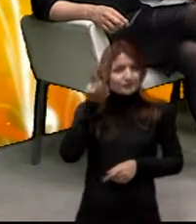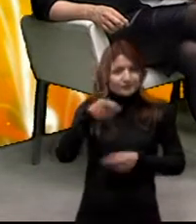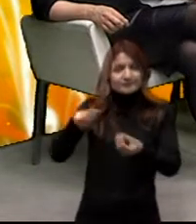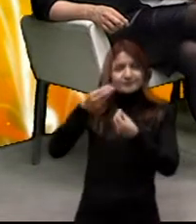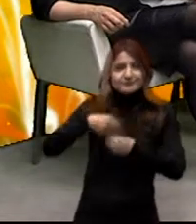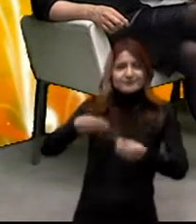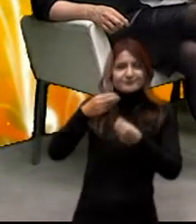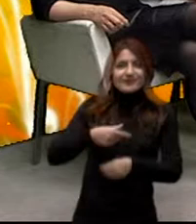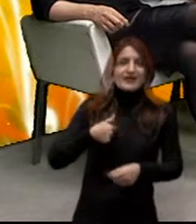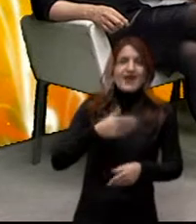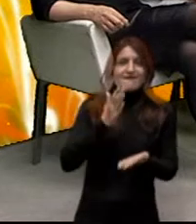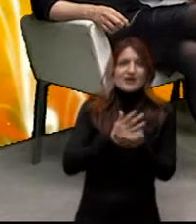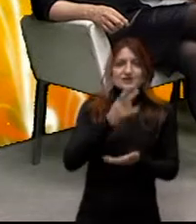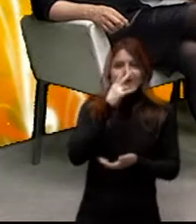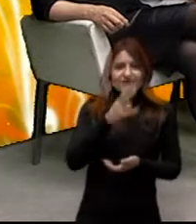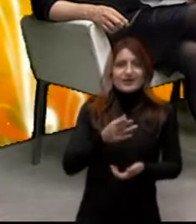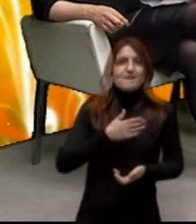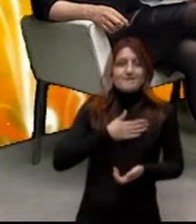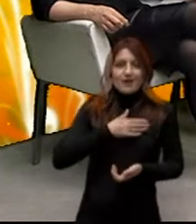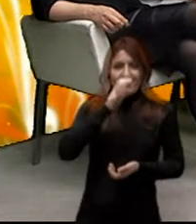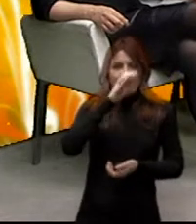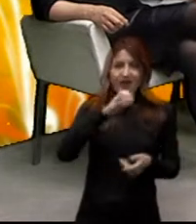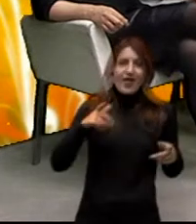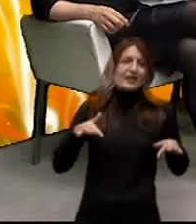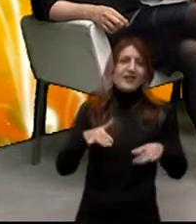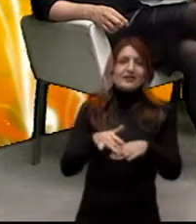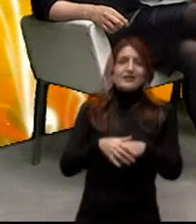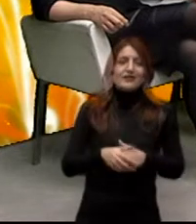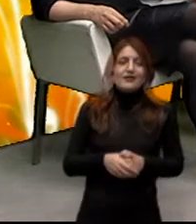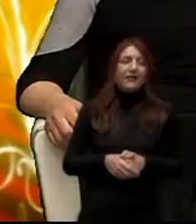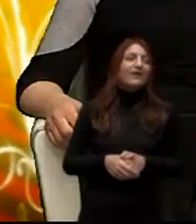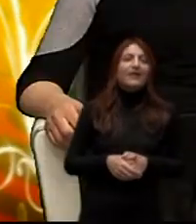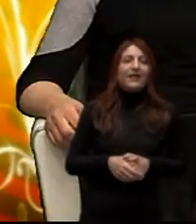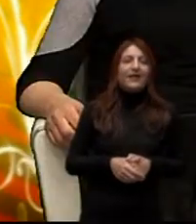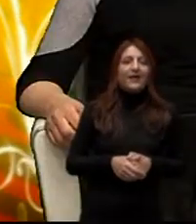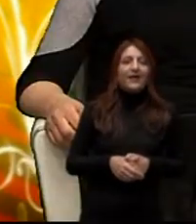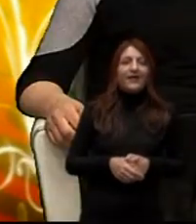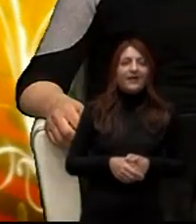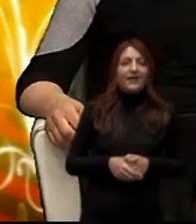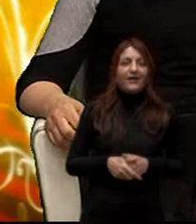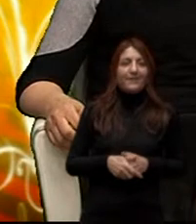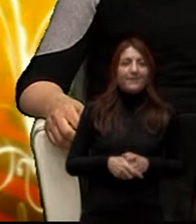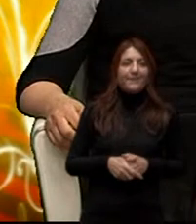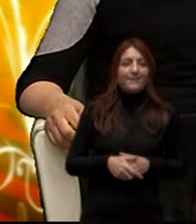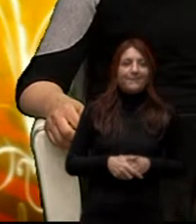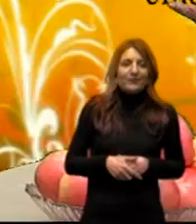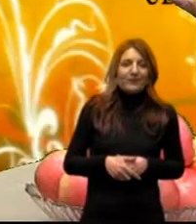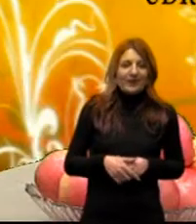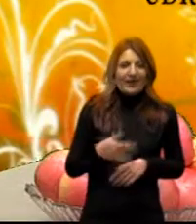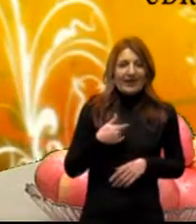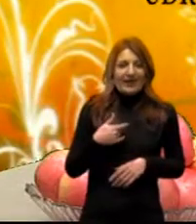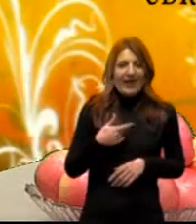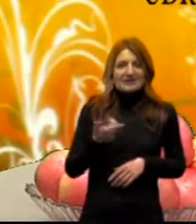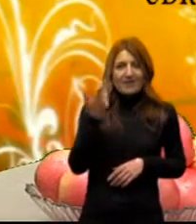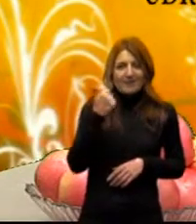da? Ja već vidim naše gledatelje. Dobro. I? Vi znate... Jer, recimo, ja sam iz